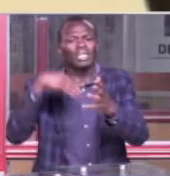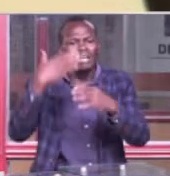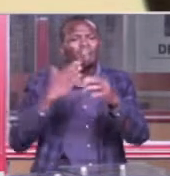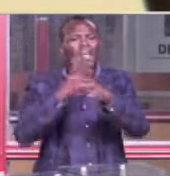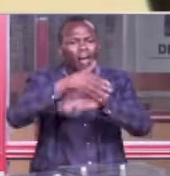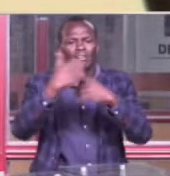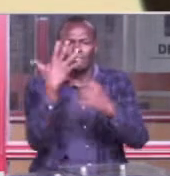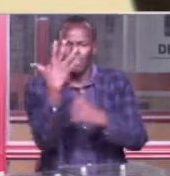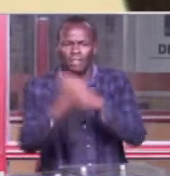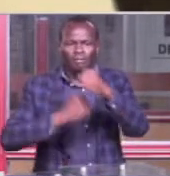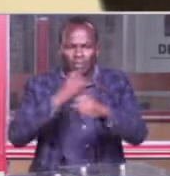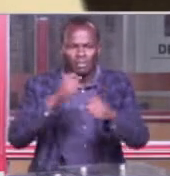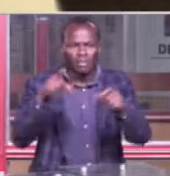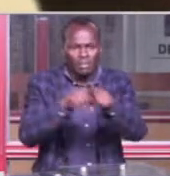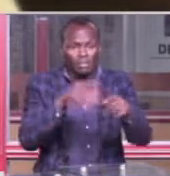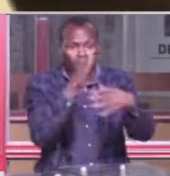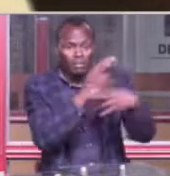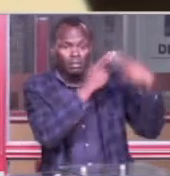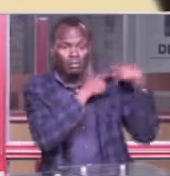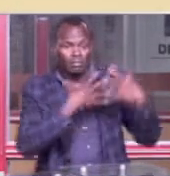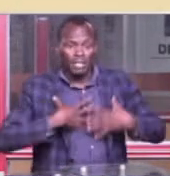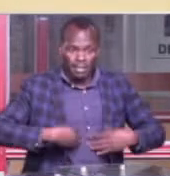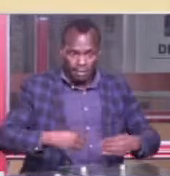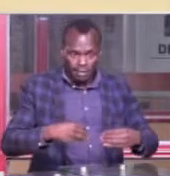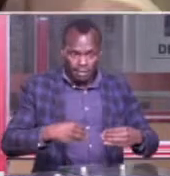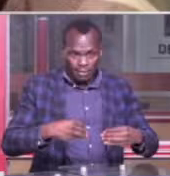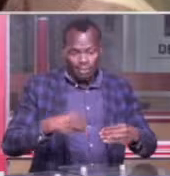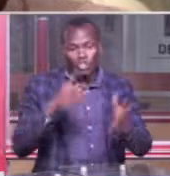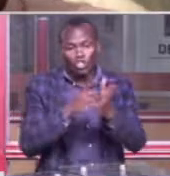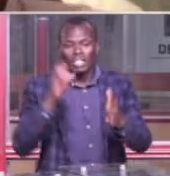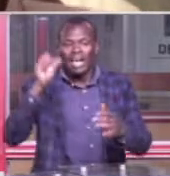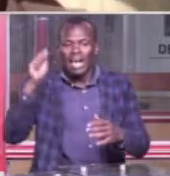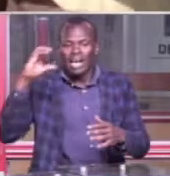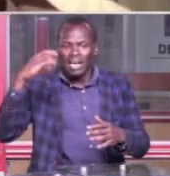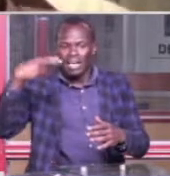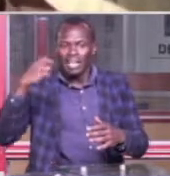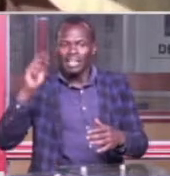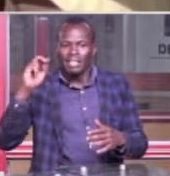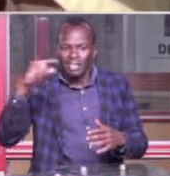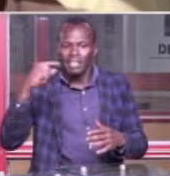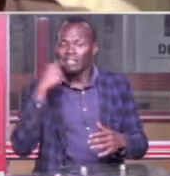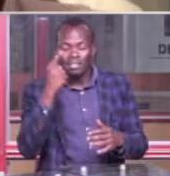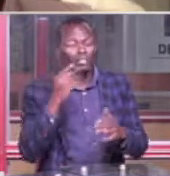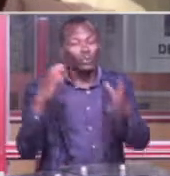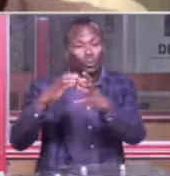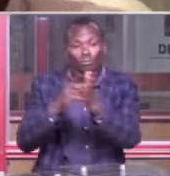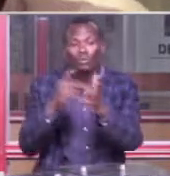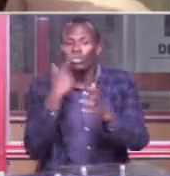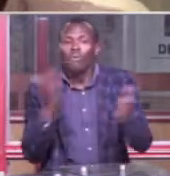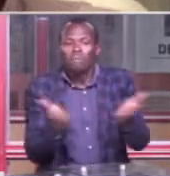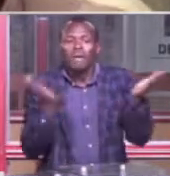ggwanga, annyonnyodde nti abo kati abali mu kukuma omuliro mu balala tebaagaliza ggwanga kubanga waliwo